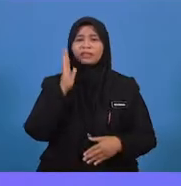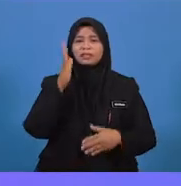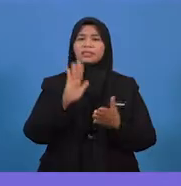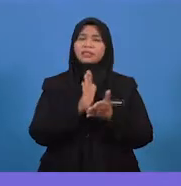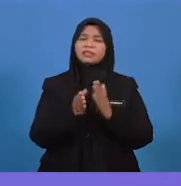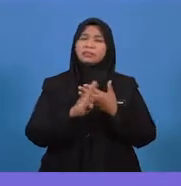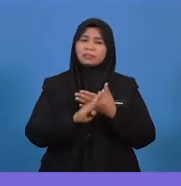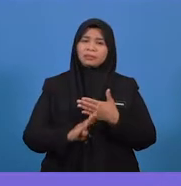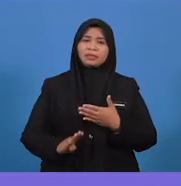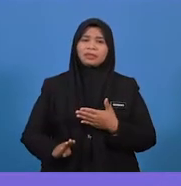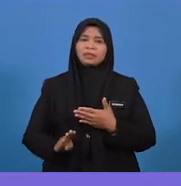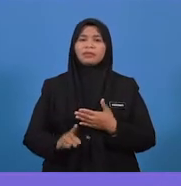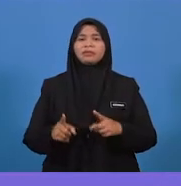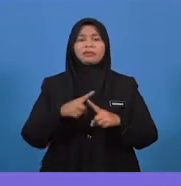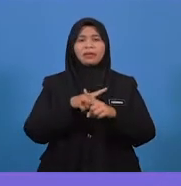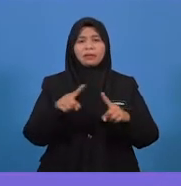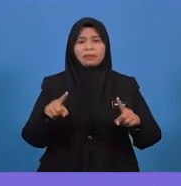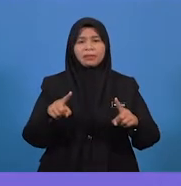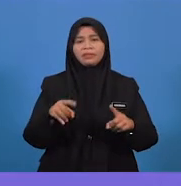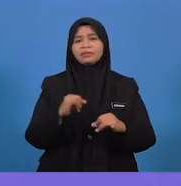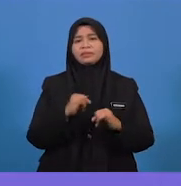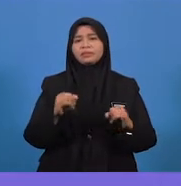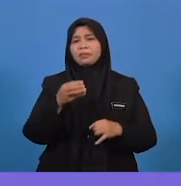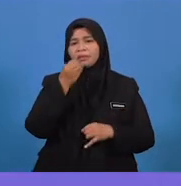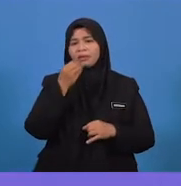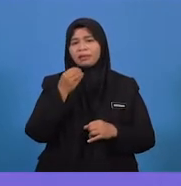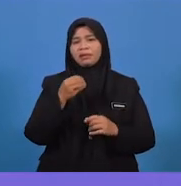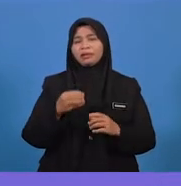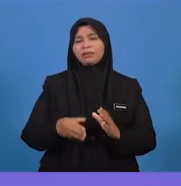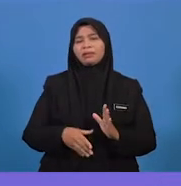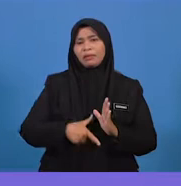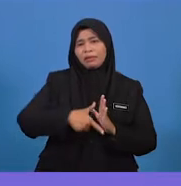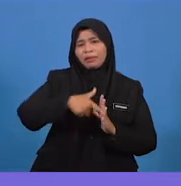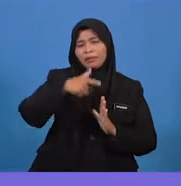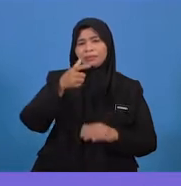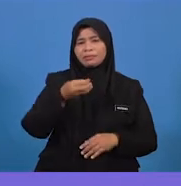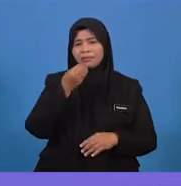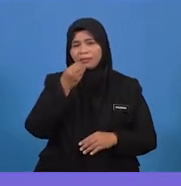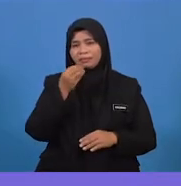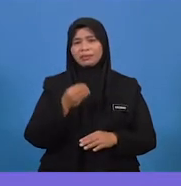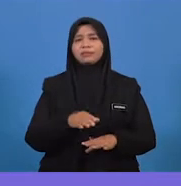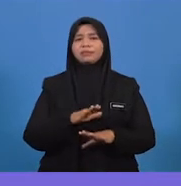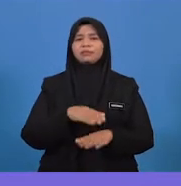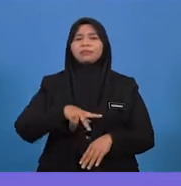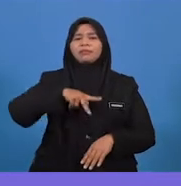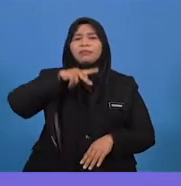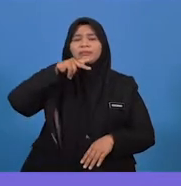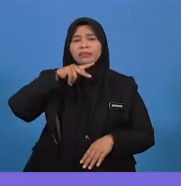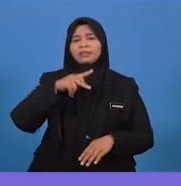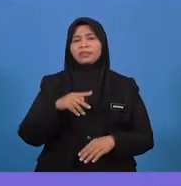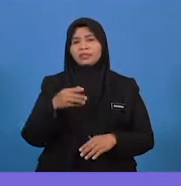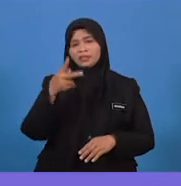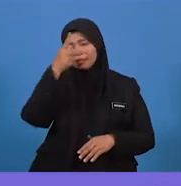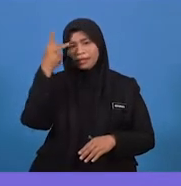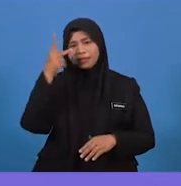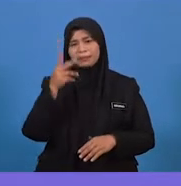kemudaratan. Tetapi janganlah makan dan minum secara berlebihan ya murid-murid, sebab perkara yang dilakukan